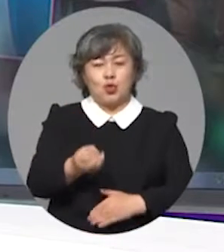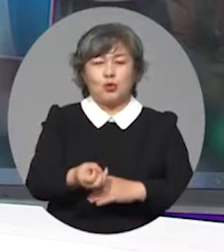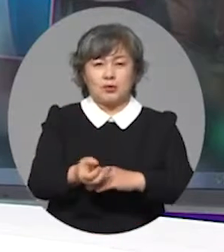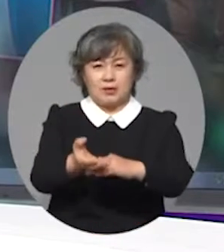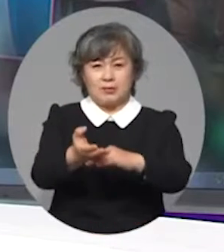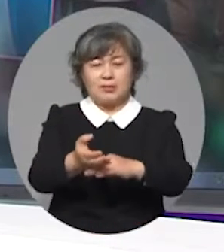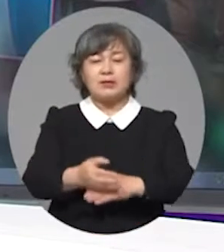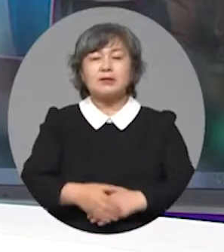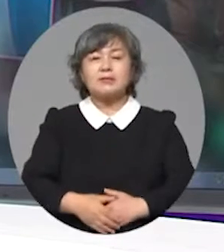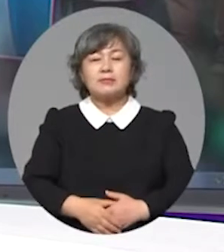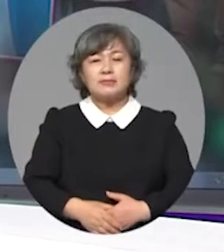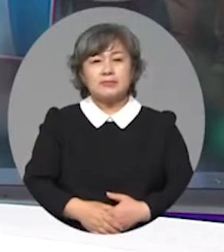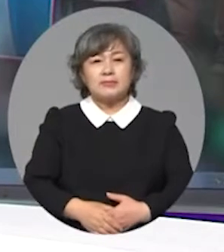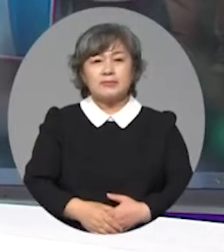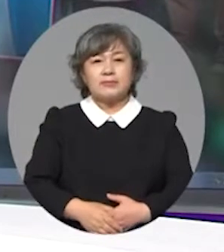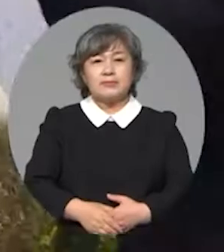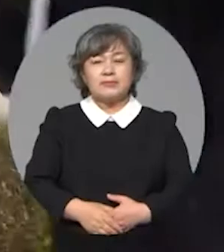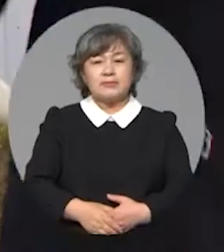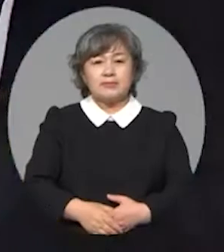전하겠습니다.